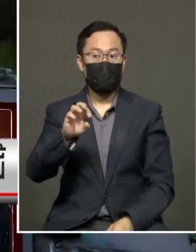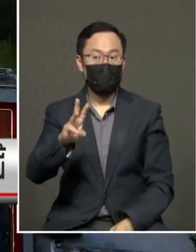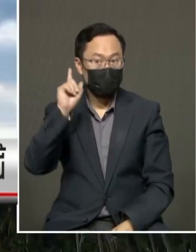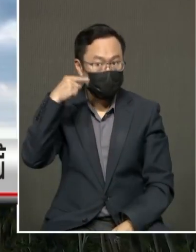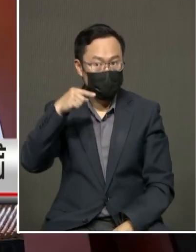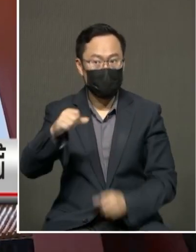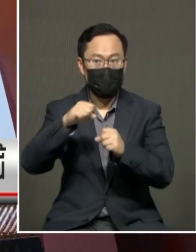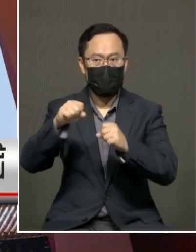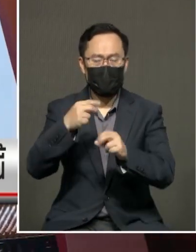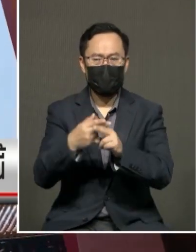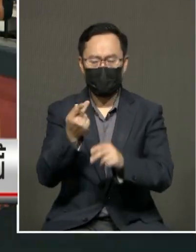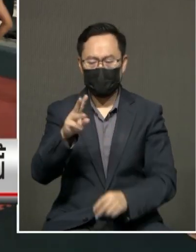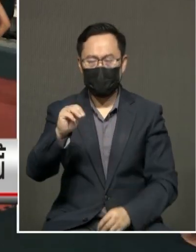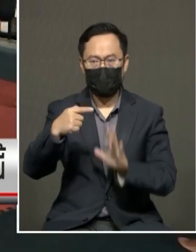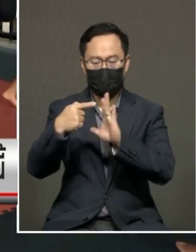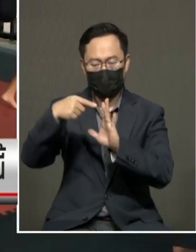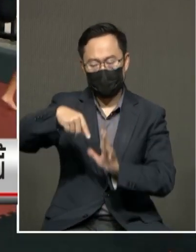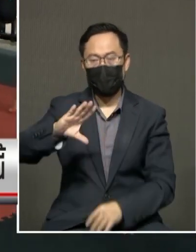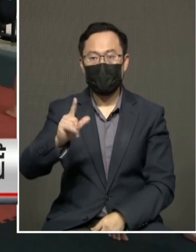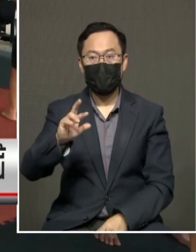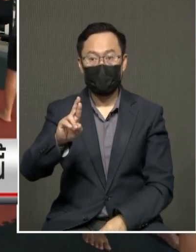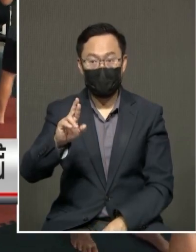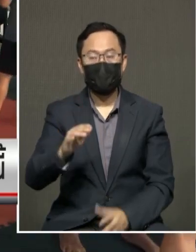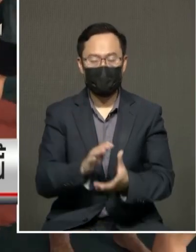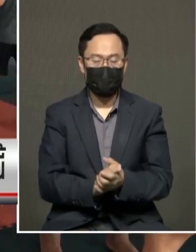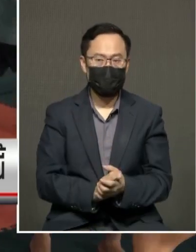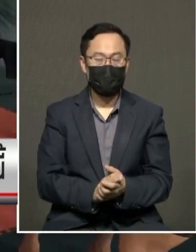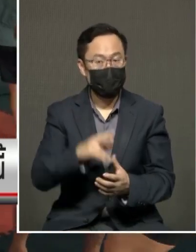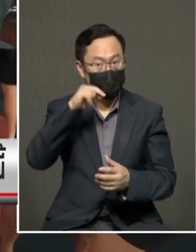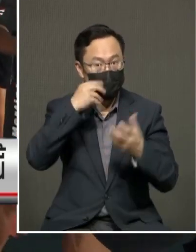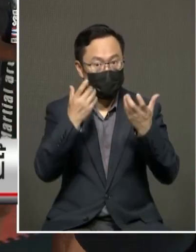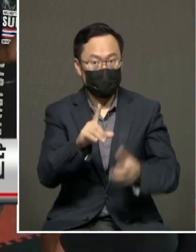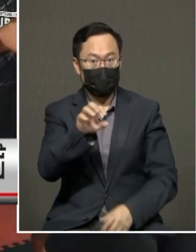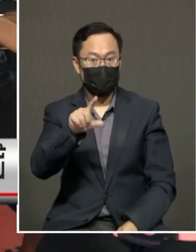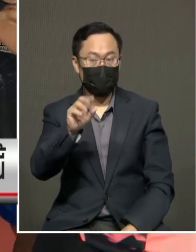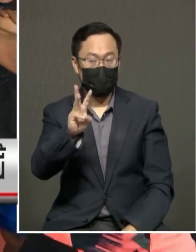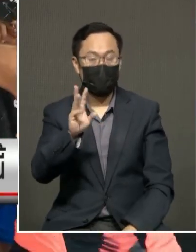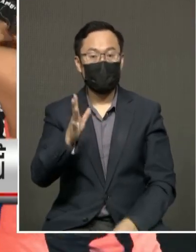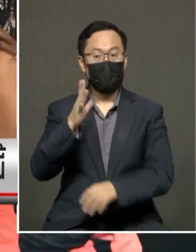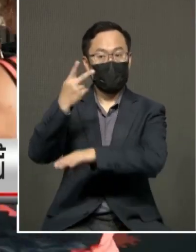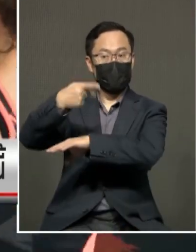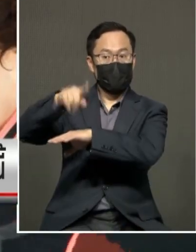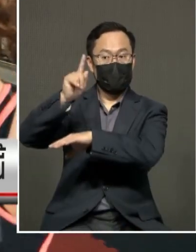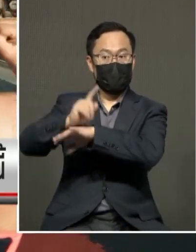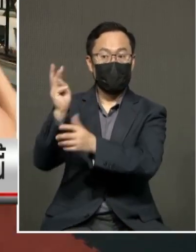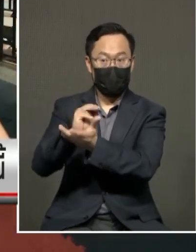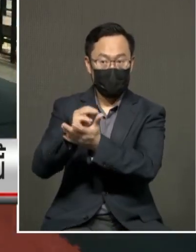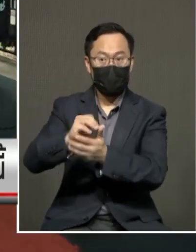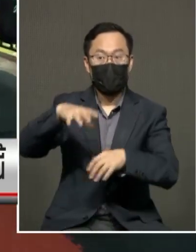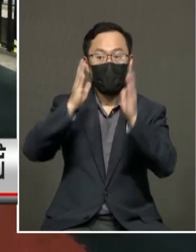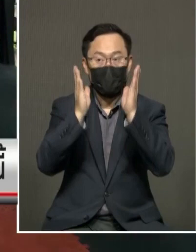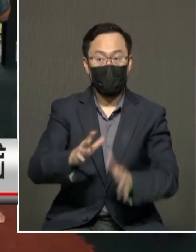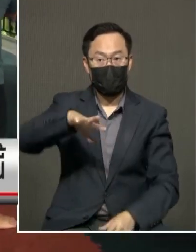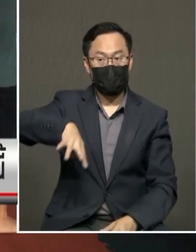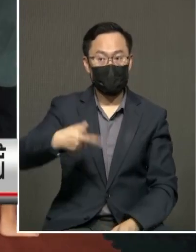คบางแสนนะคะในพิกัด126ปอนด์ค่ะโดยประธานมูลนิธิรวมพลคนสมุยนะคะอย่างนายสม